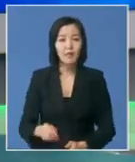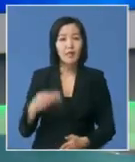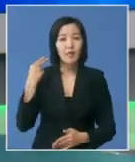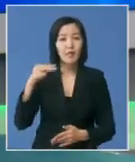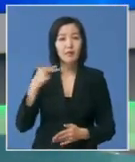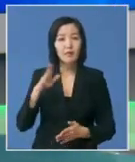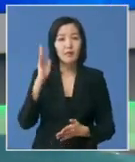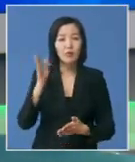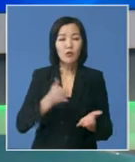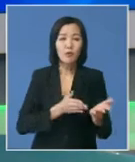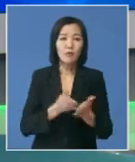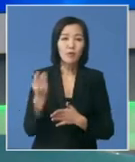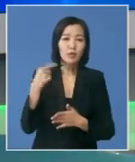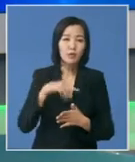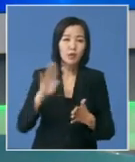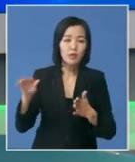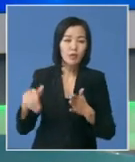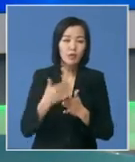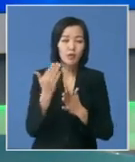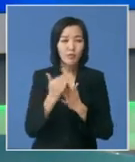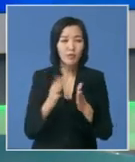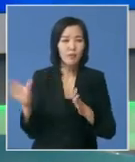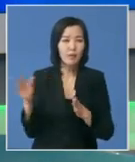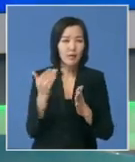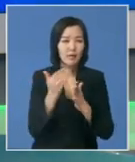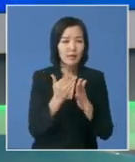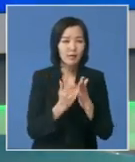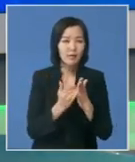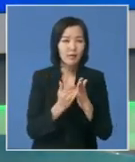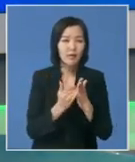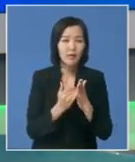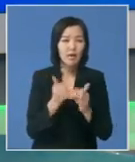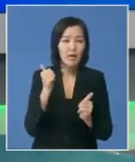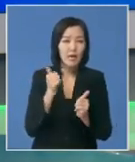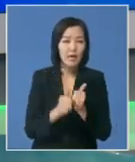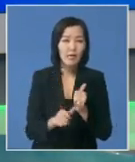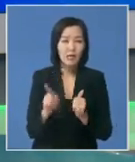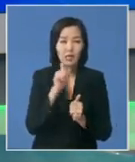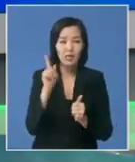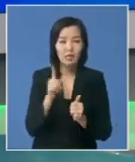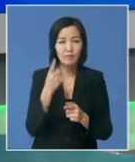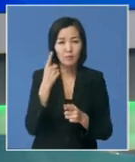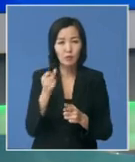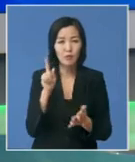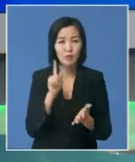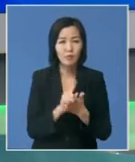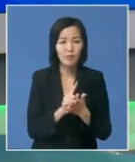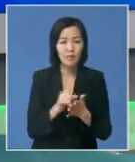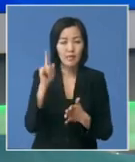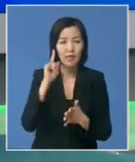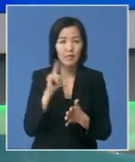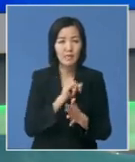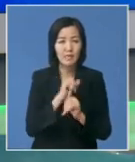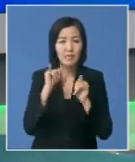Елбасының болашаққа бағдар рухани жаңғыру бағдарламасының барлық тармақтарын біреу әр жастың міндеті. Өйткені бұл Қазақстанның дамыған